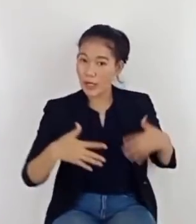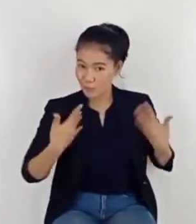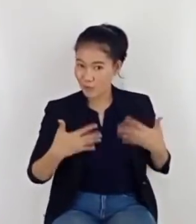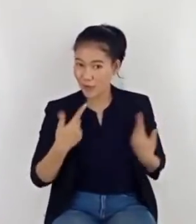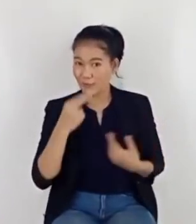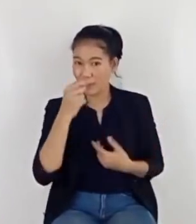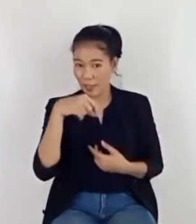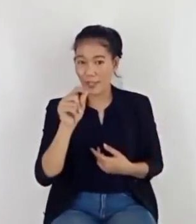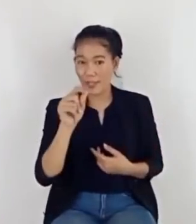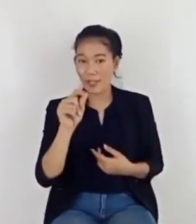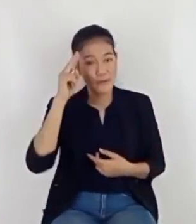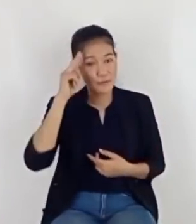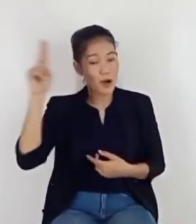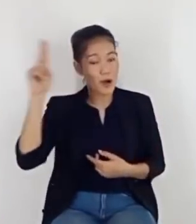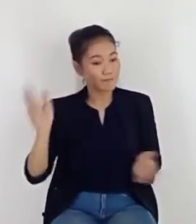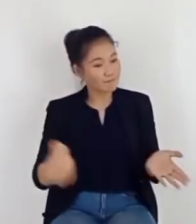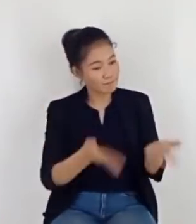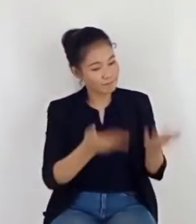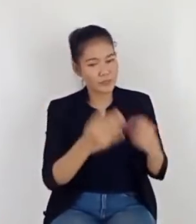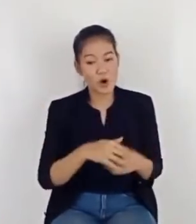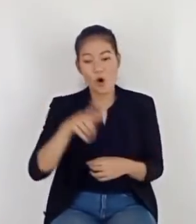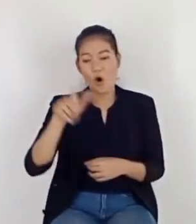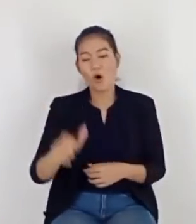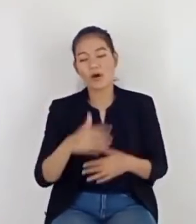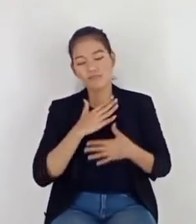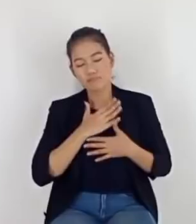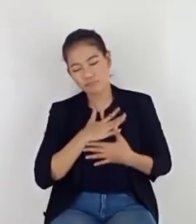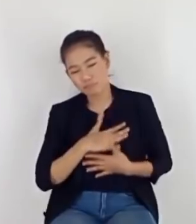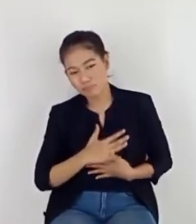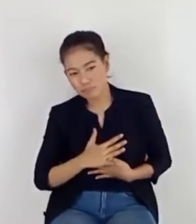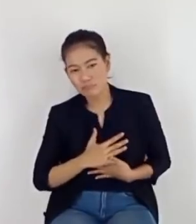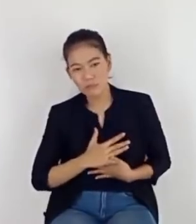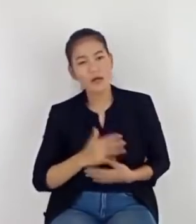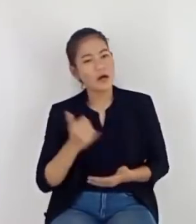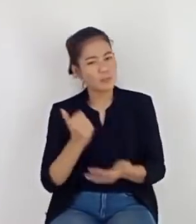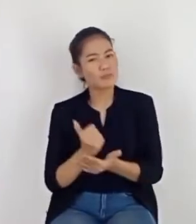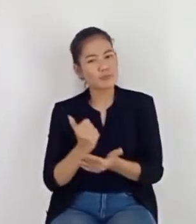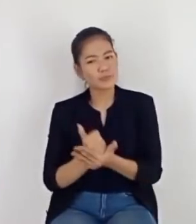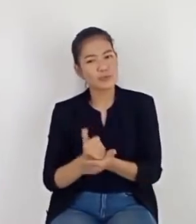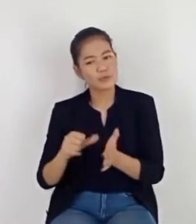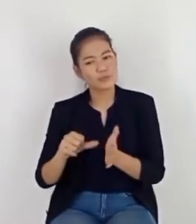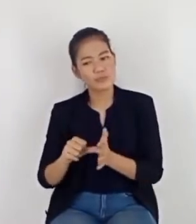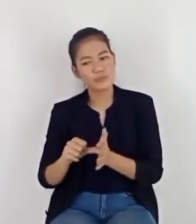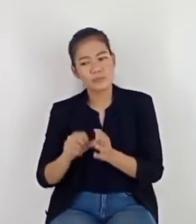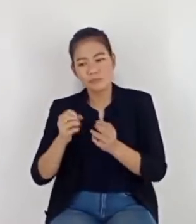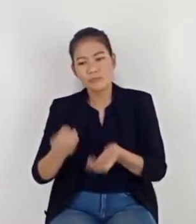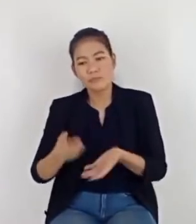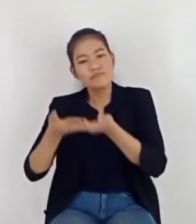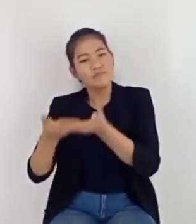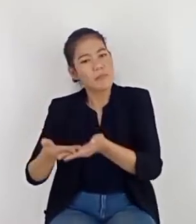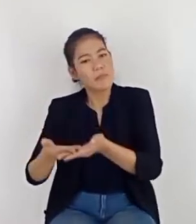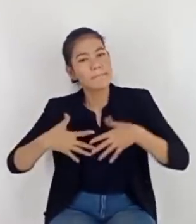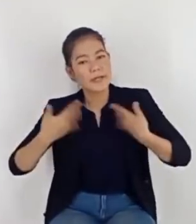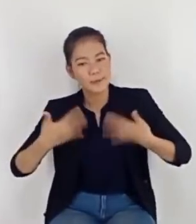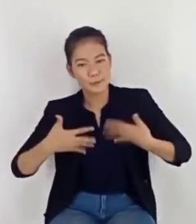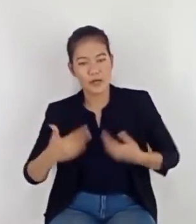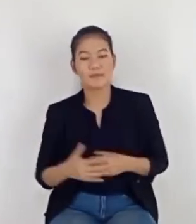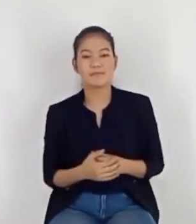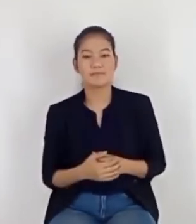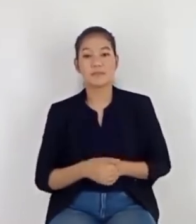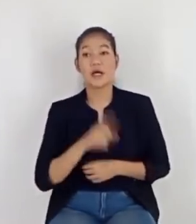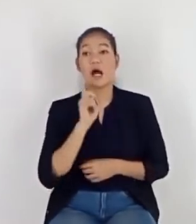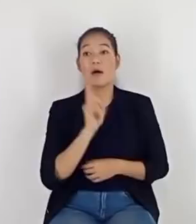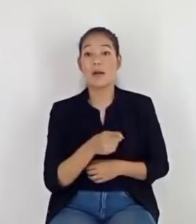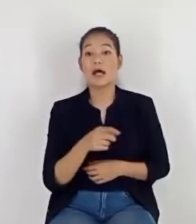Tuhan. Orang berduka sangat perlu juga penghiburan. Apalagi